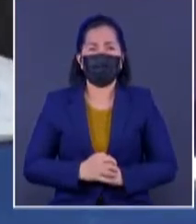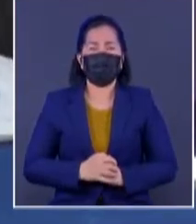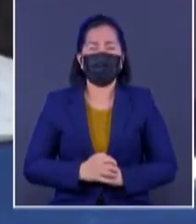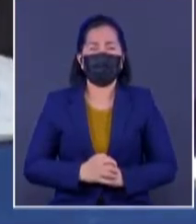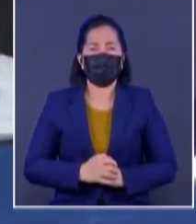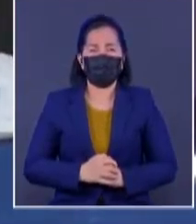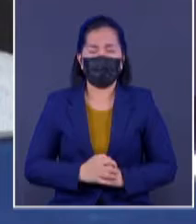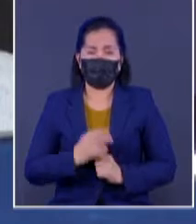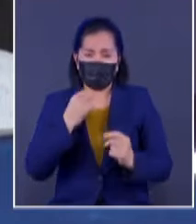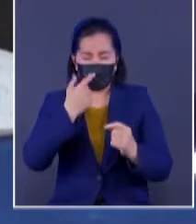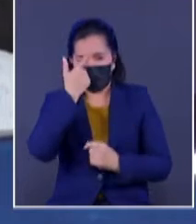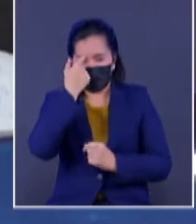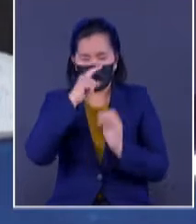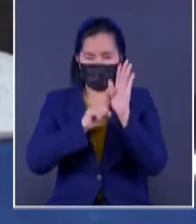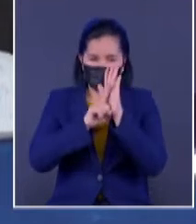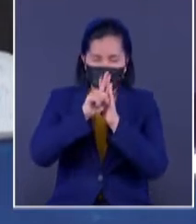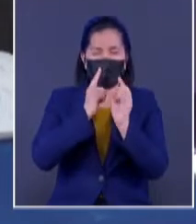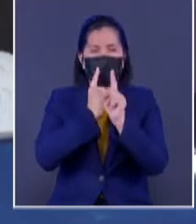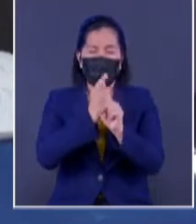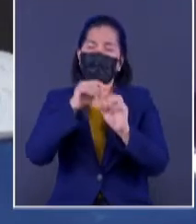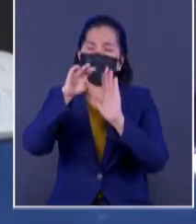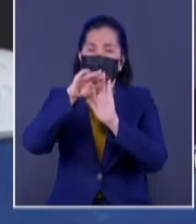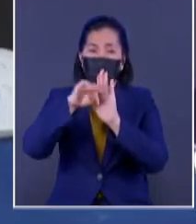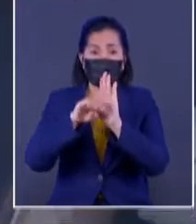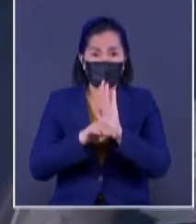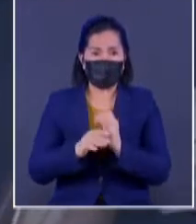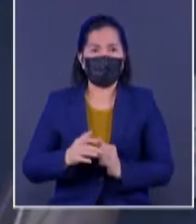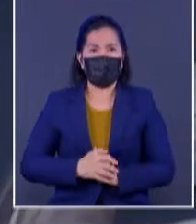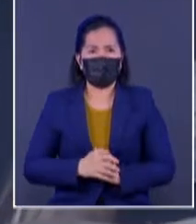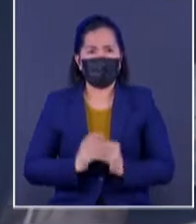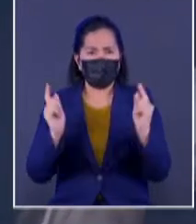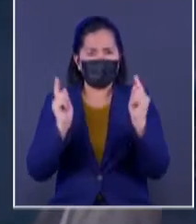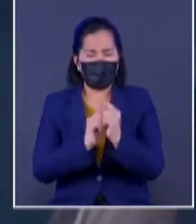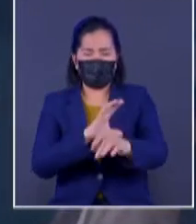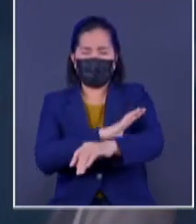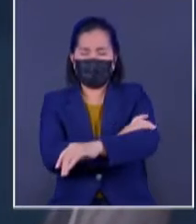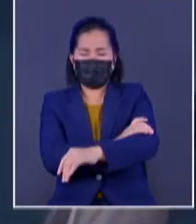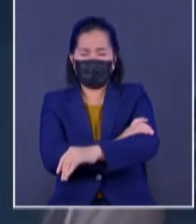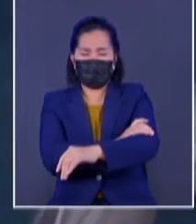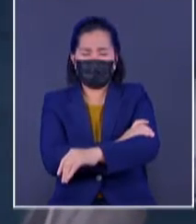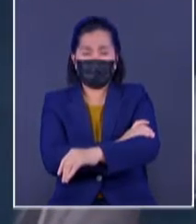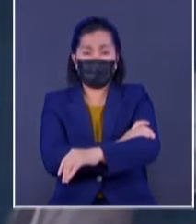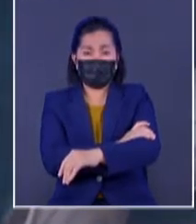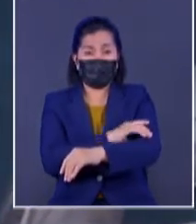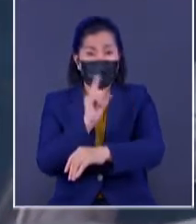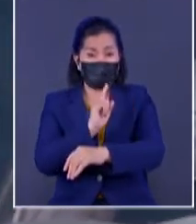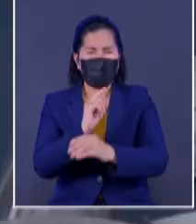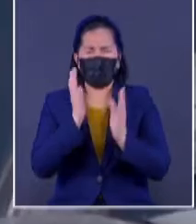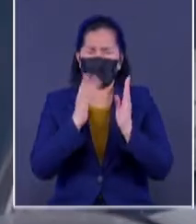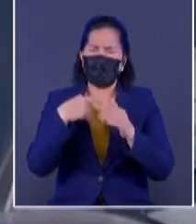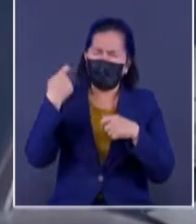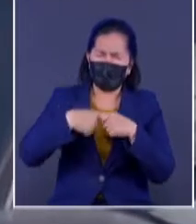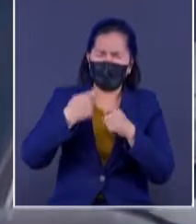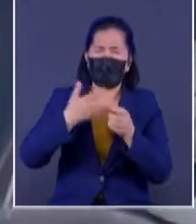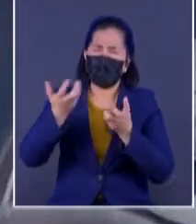แมนได้เข้าทำการตรวจวัดอุณหภูมิตามขั้นตอนแต่เมื่อมาเจอด่านวัดความดันของผู้ชมต้องบอกเลยด่านนี้หลายคนผ่านยากเหมือนกันนะ